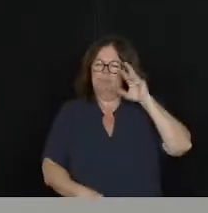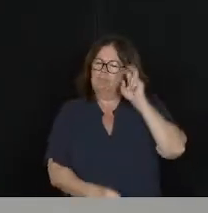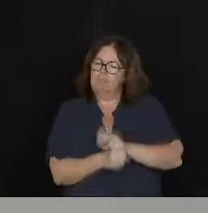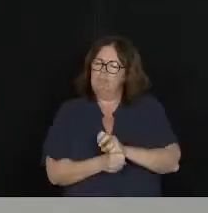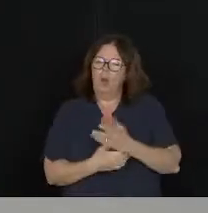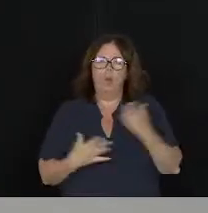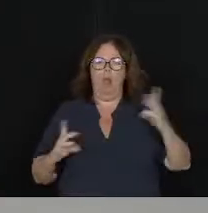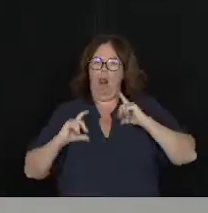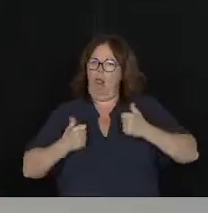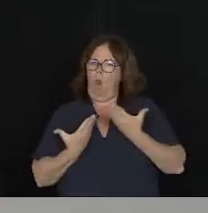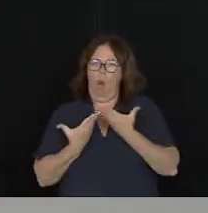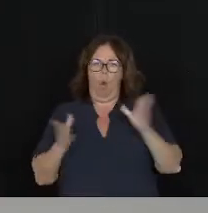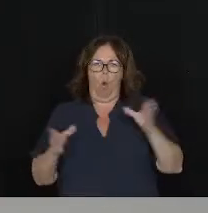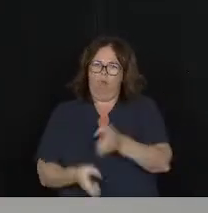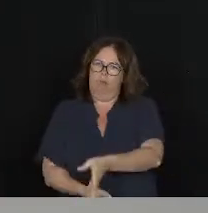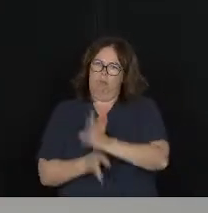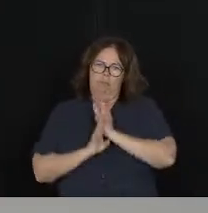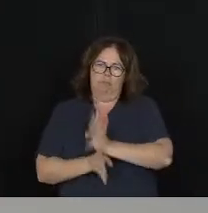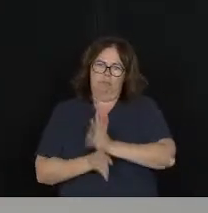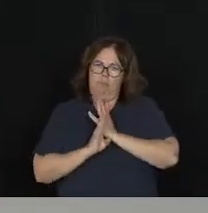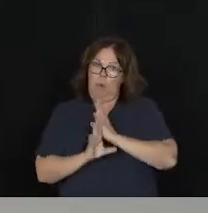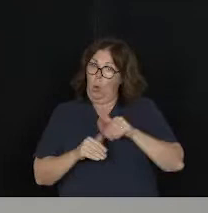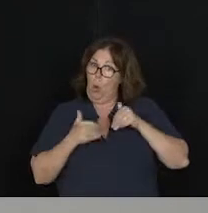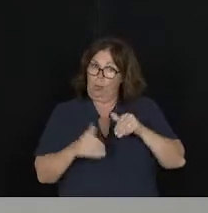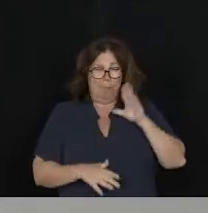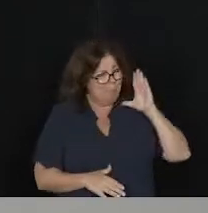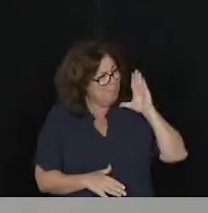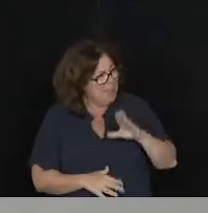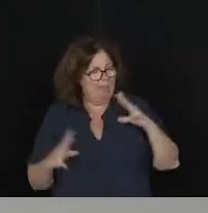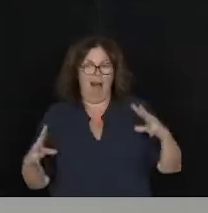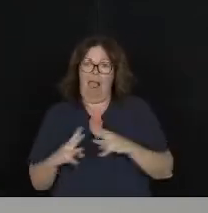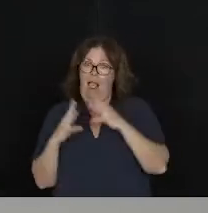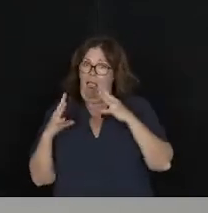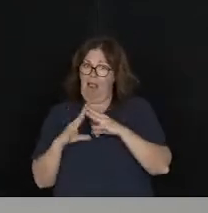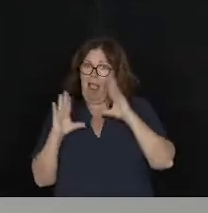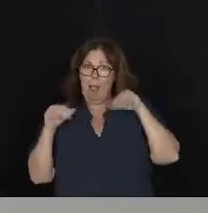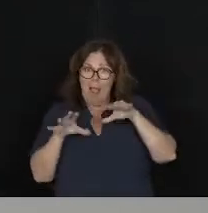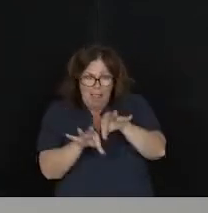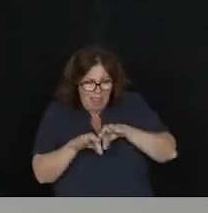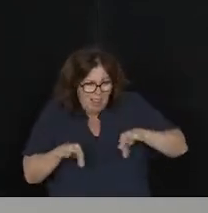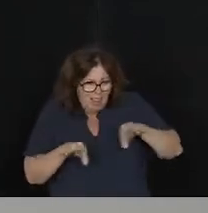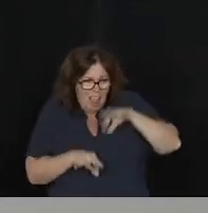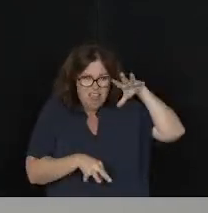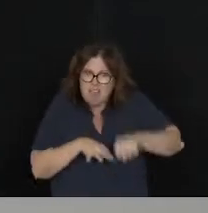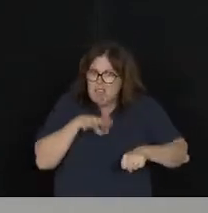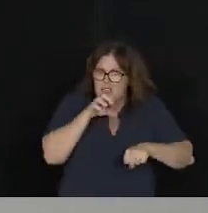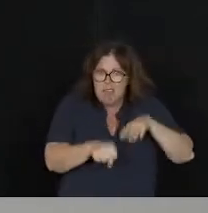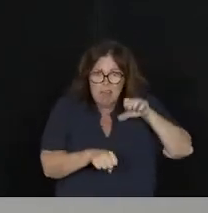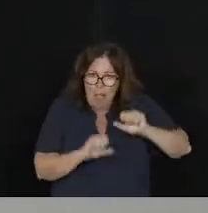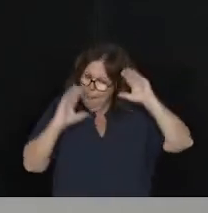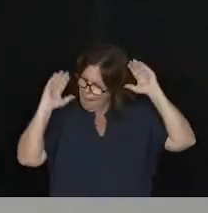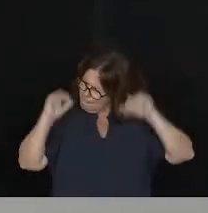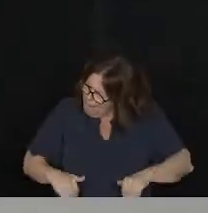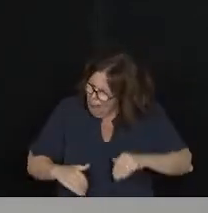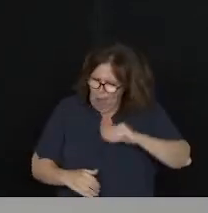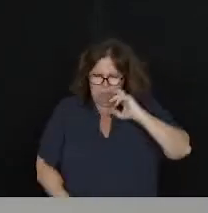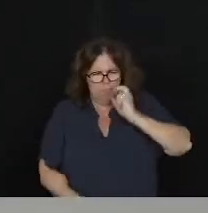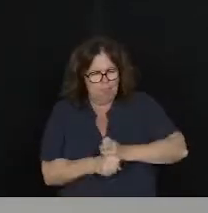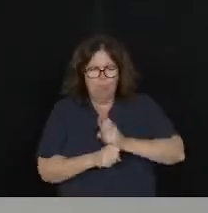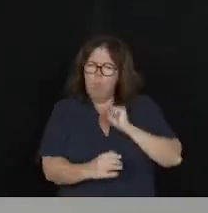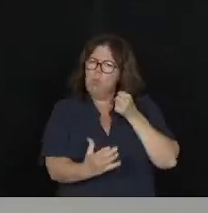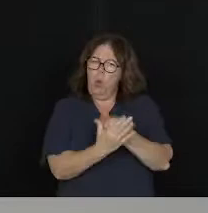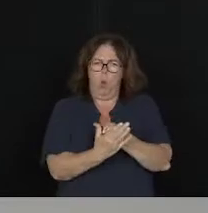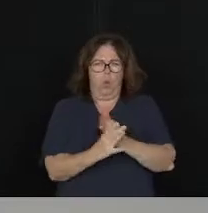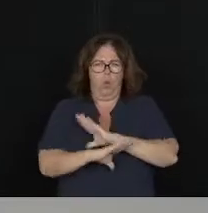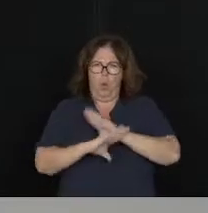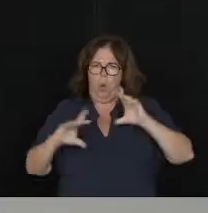une caractéristique des mondes scolaires en temps de guerre, même en territoire occupé, par exemple. Hein, l'école reste ouverte coûte que coûte. Maintenir